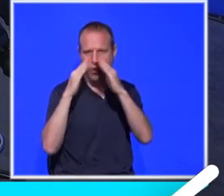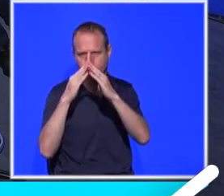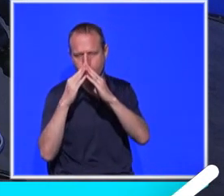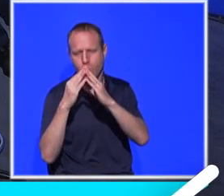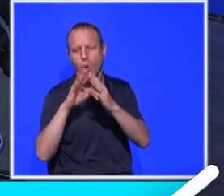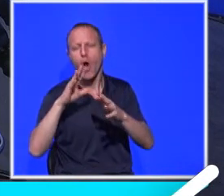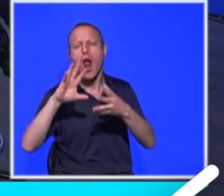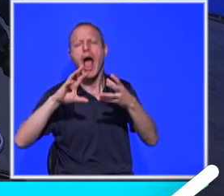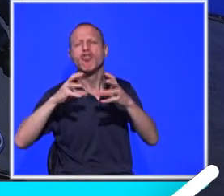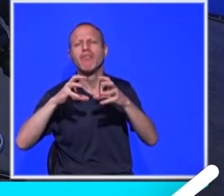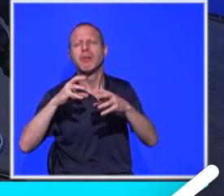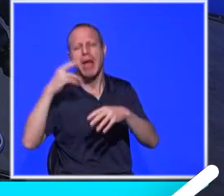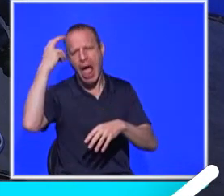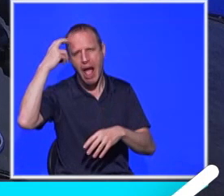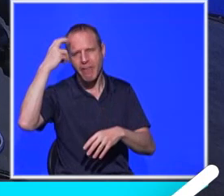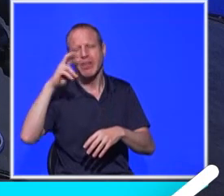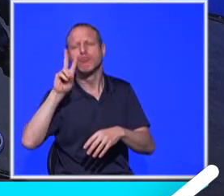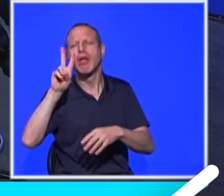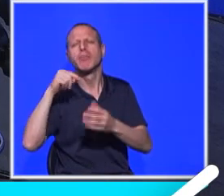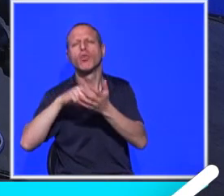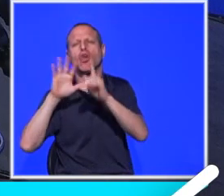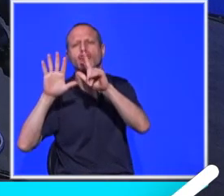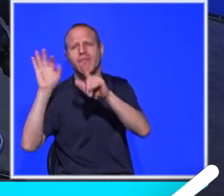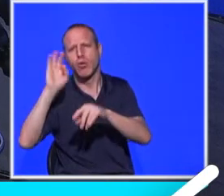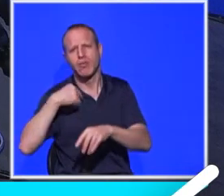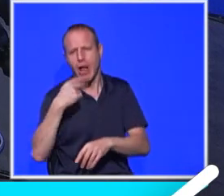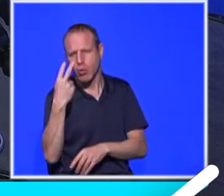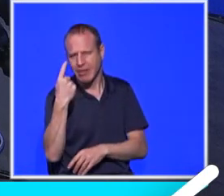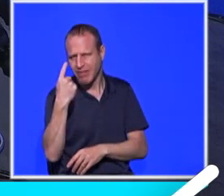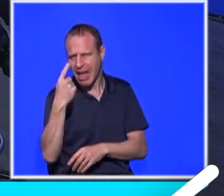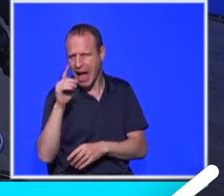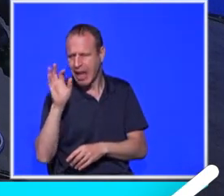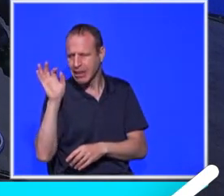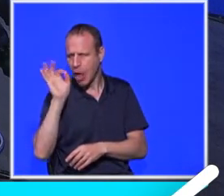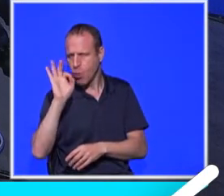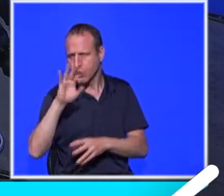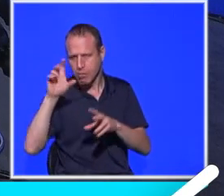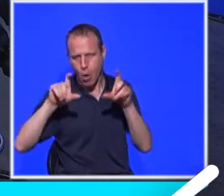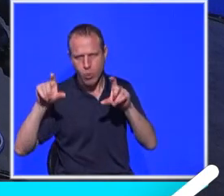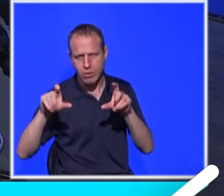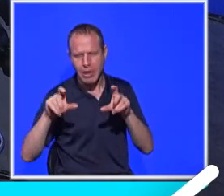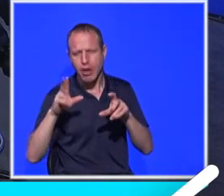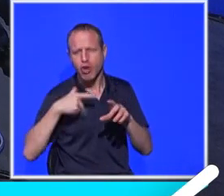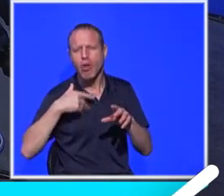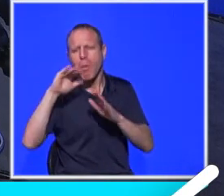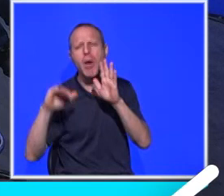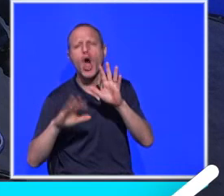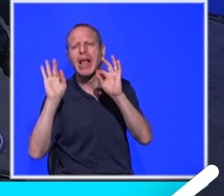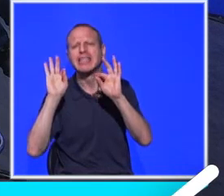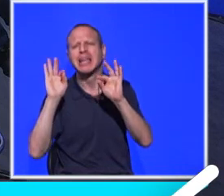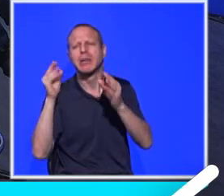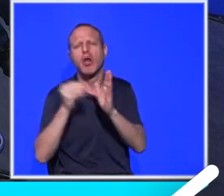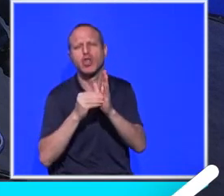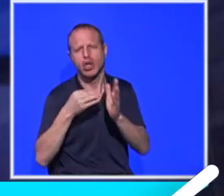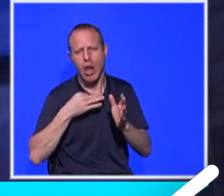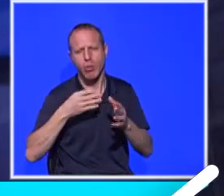על 2.7%, ואנחנו 21% מהאוכלוסייה. יש לנו פחות מעשירית מהצורך שלנו. בוא נתעסק בדברים האלו, בוא נגמור, קודם